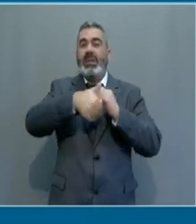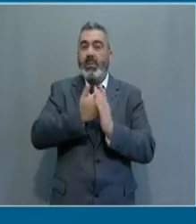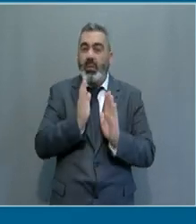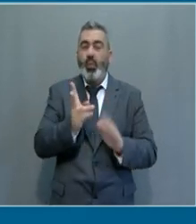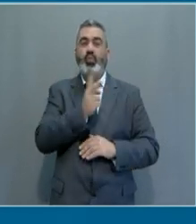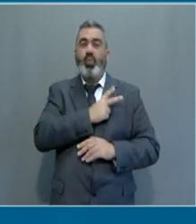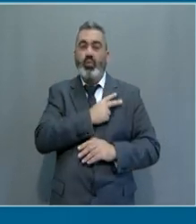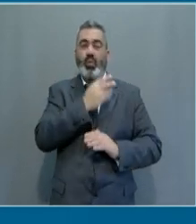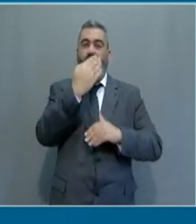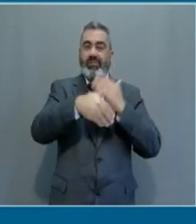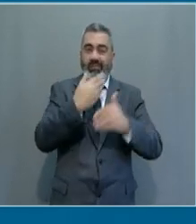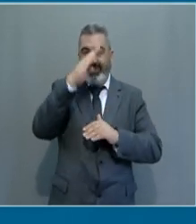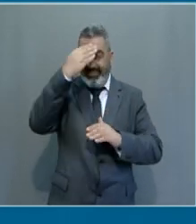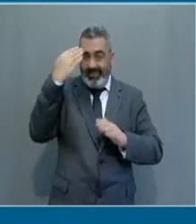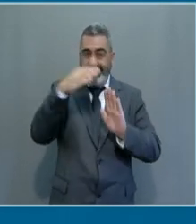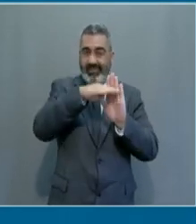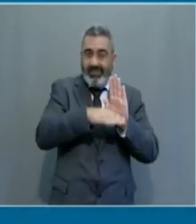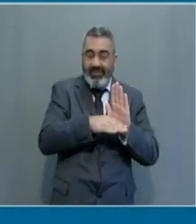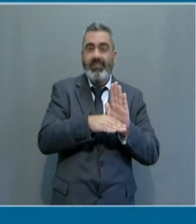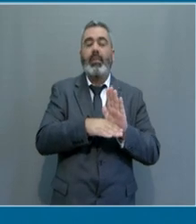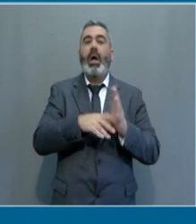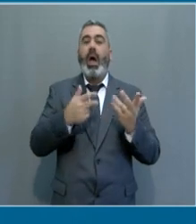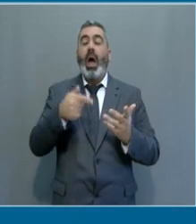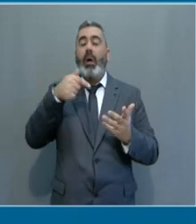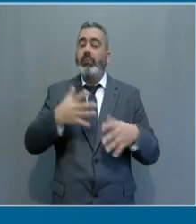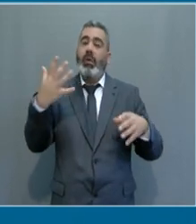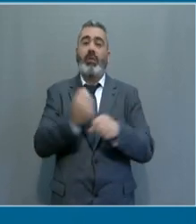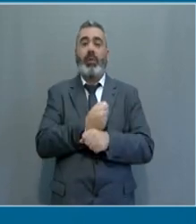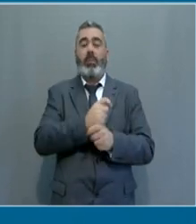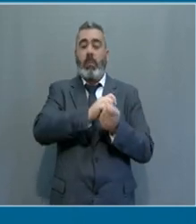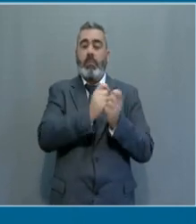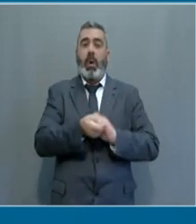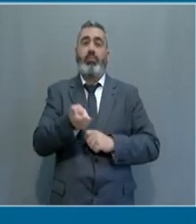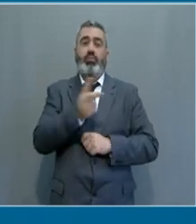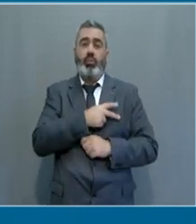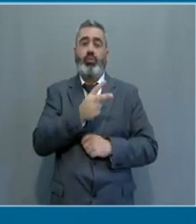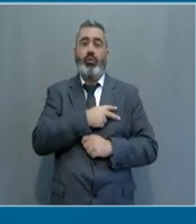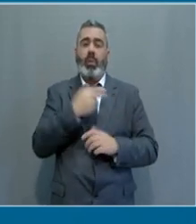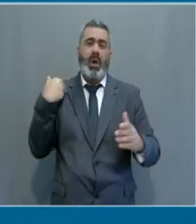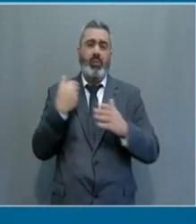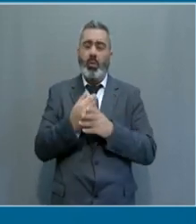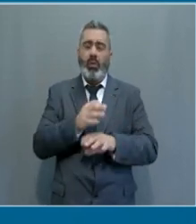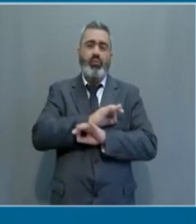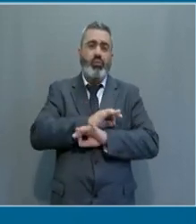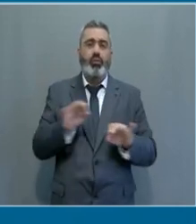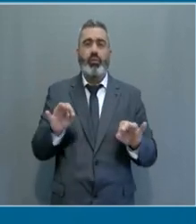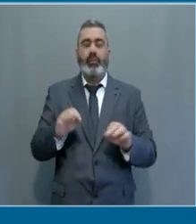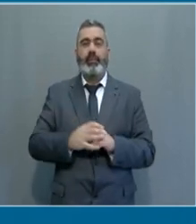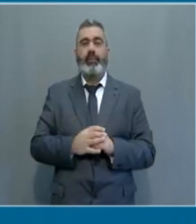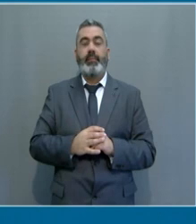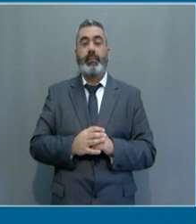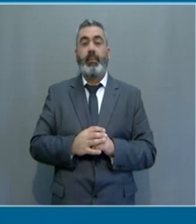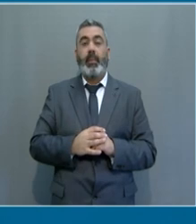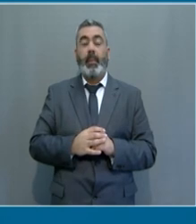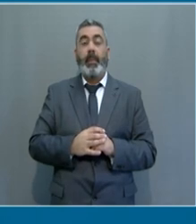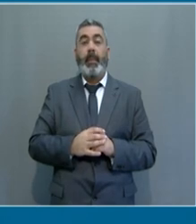και σε αυτό το κομμάτι νομίζω ότι μόνο θετικά έχουμε να καταθέσουμε από την εξέλιξη αυτή. Πάντως, όλο